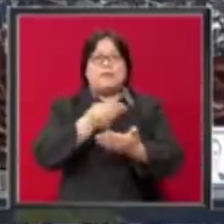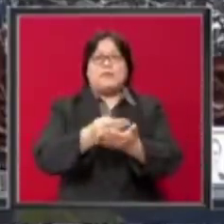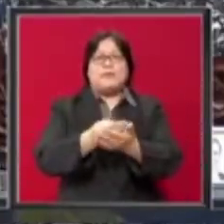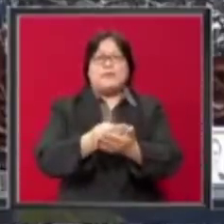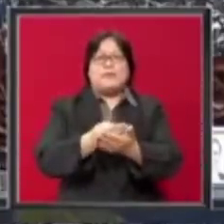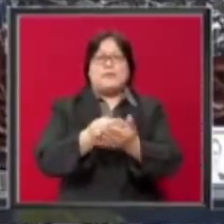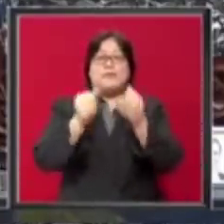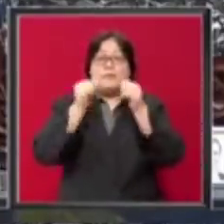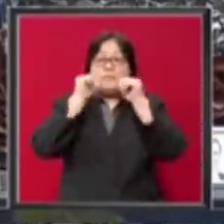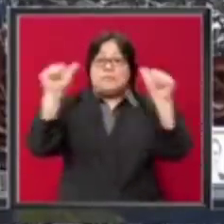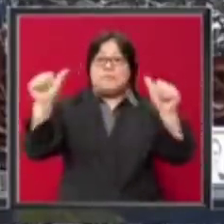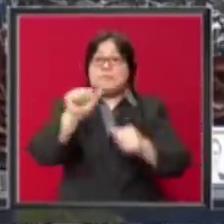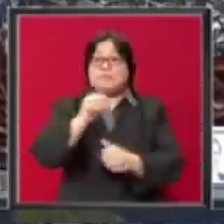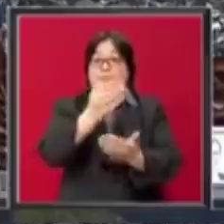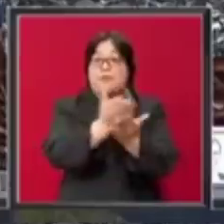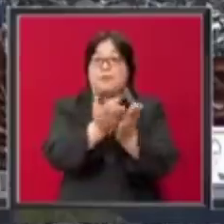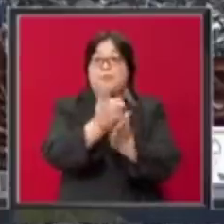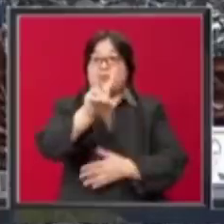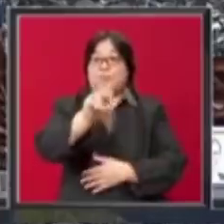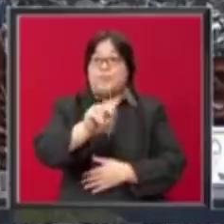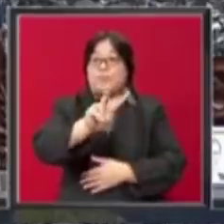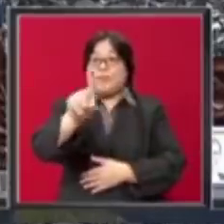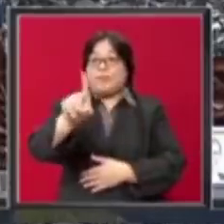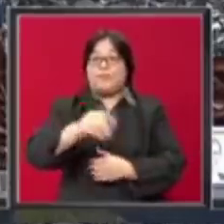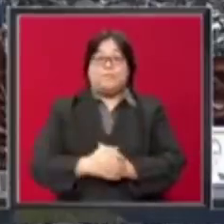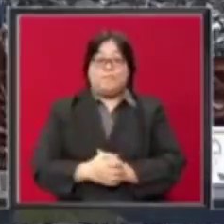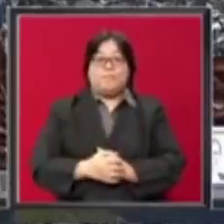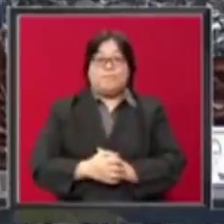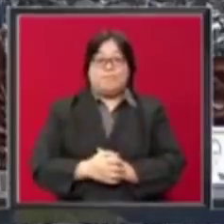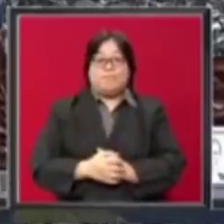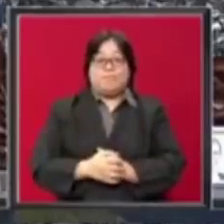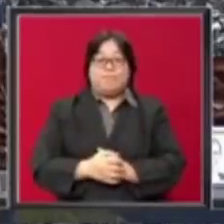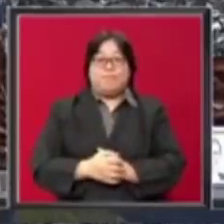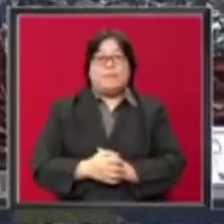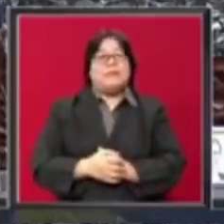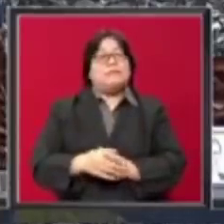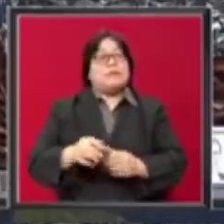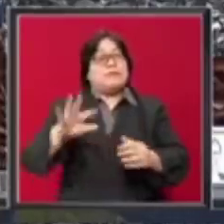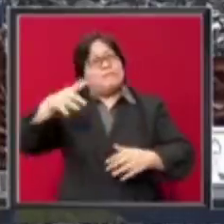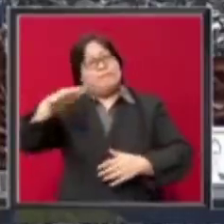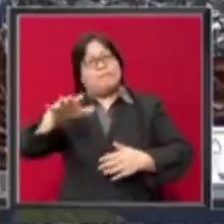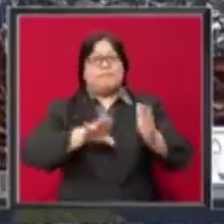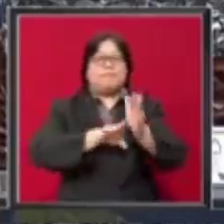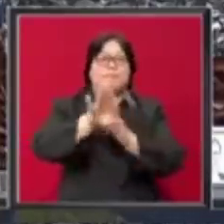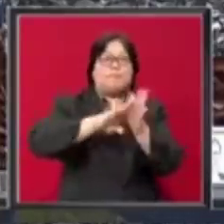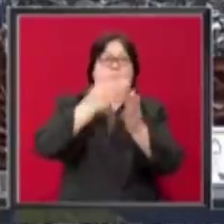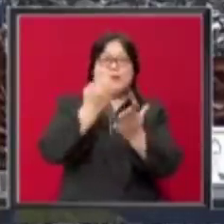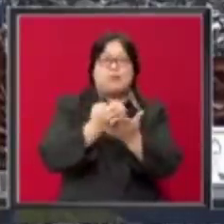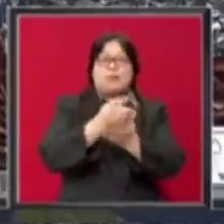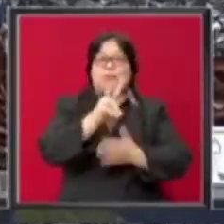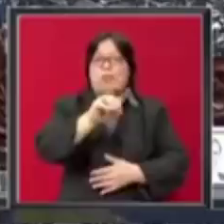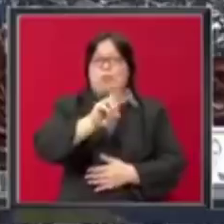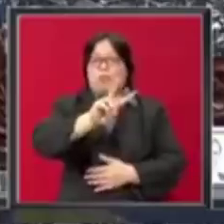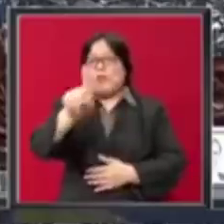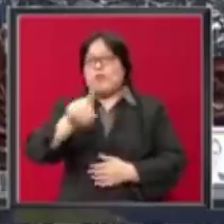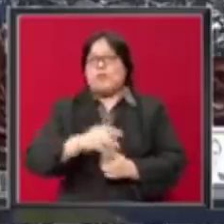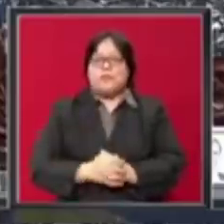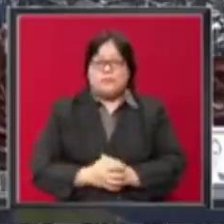belanjawan 2021, tinjauan ekonomi 2021 pada